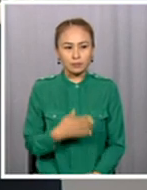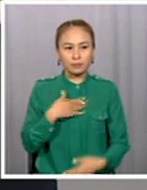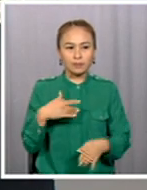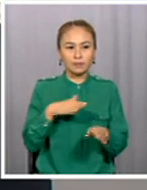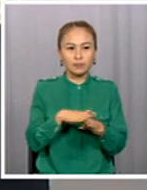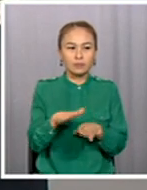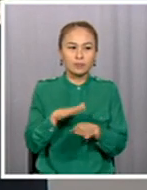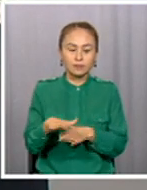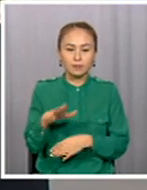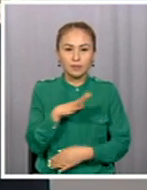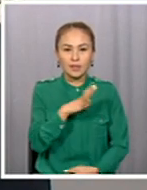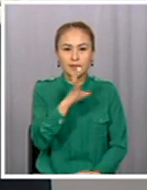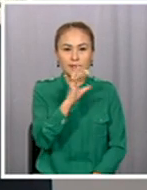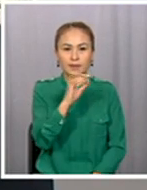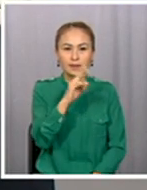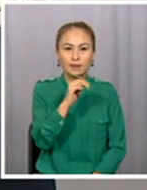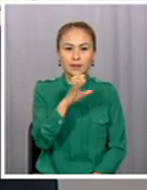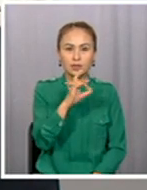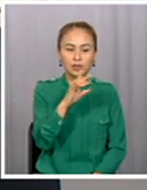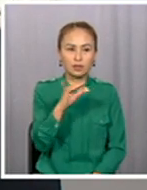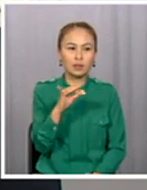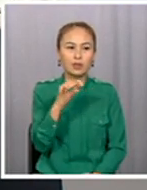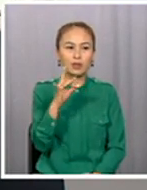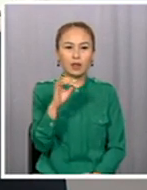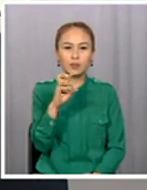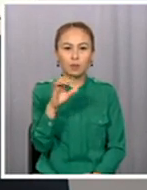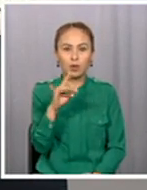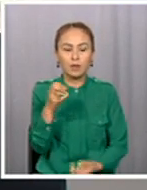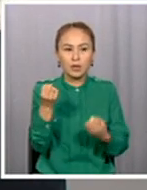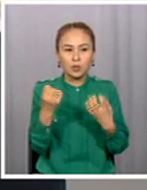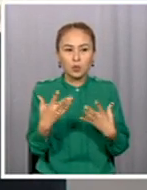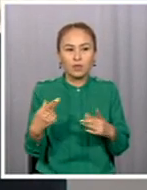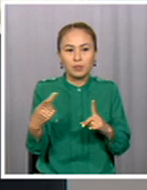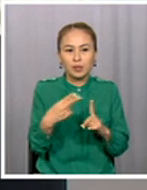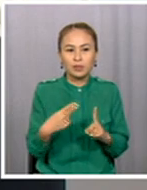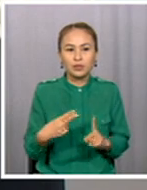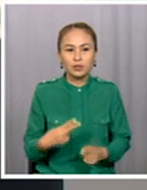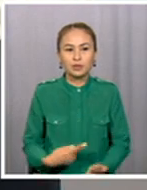вами синтаксический разбор простого предложения.